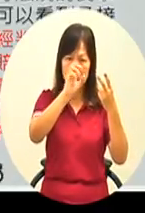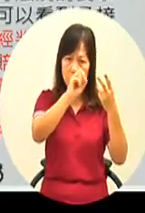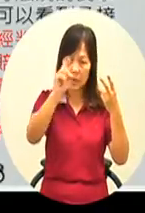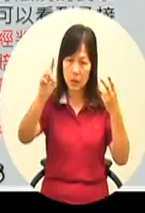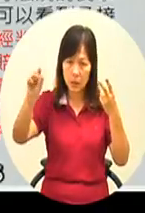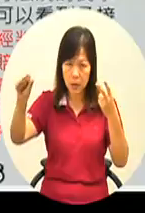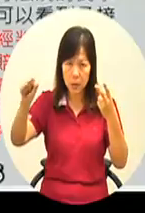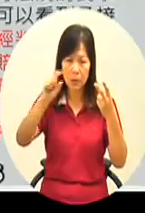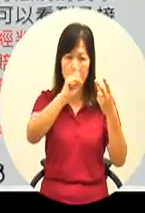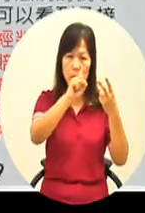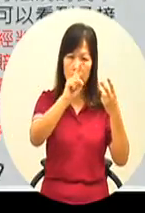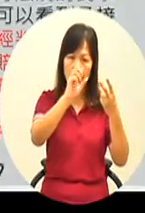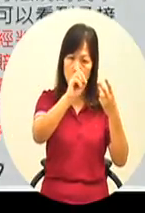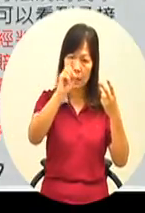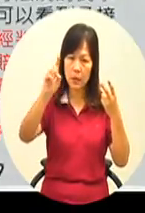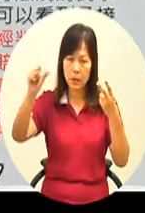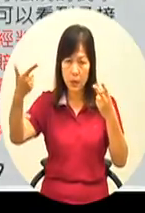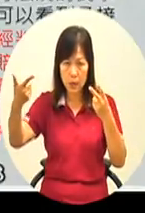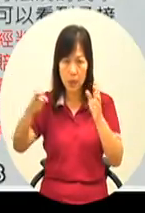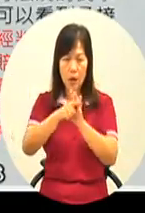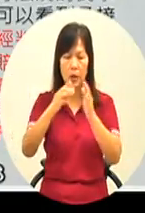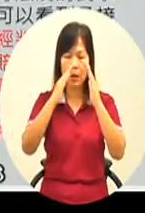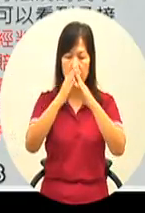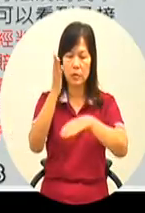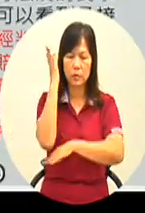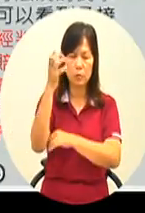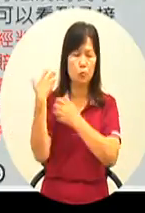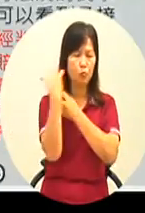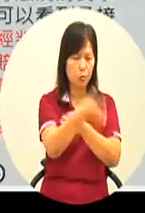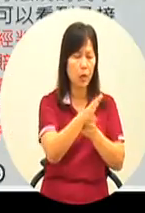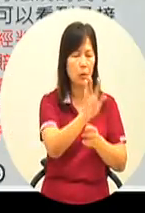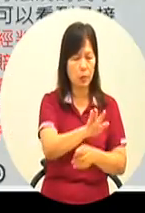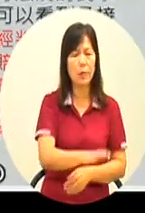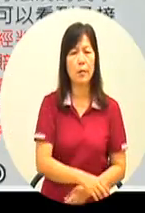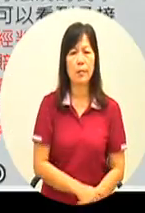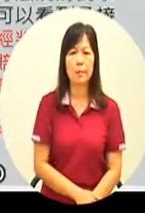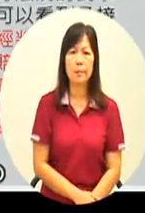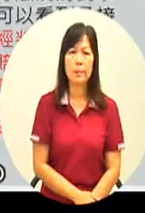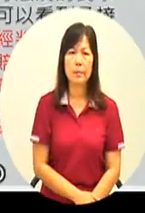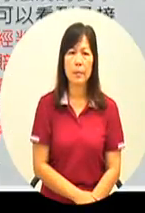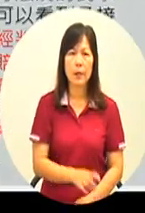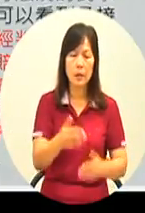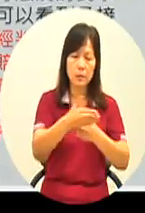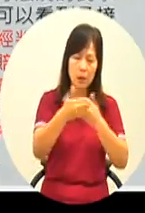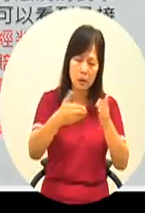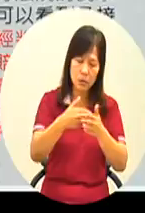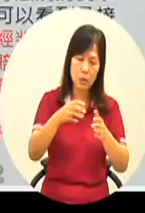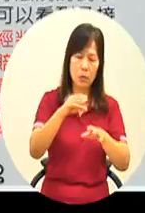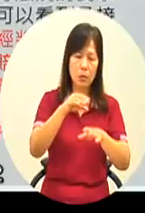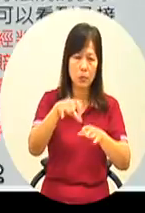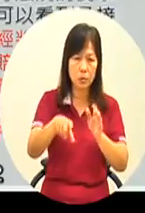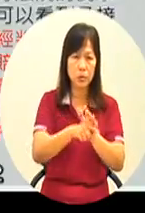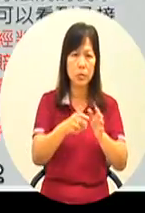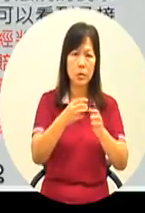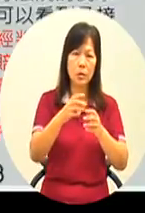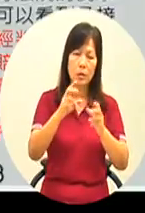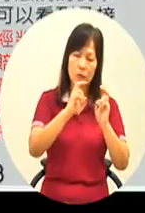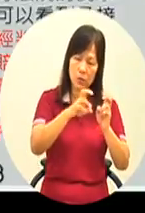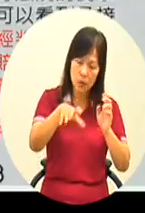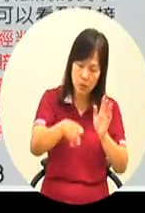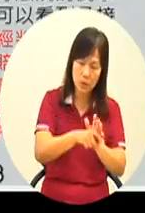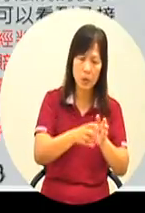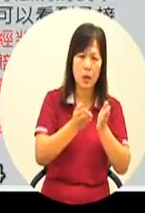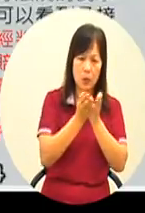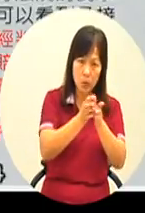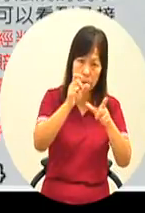2014、2015、2016全部高雄市政府都有委托他案子，交通局、捷运局，还有高雄轮船